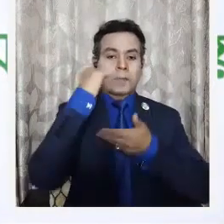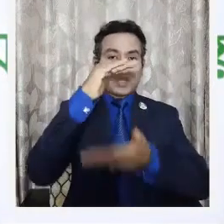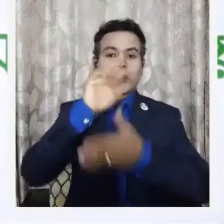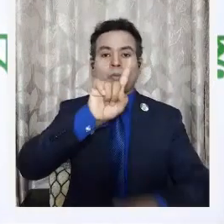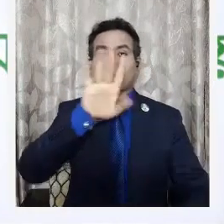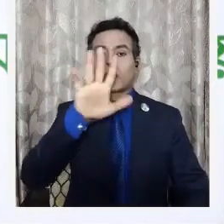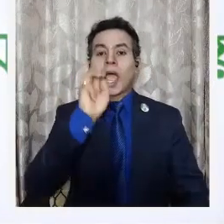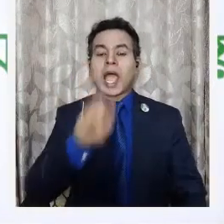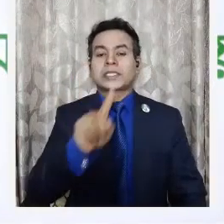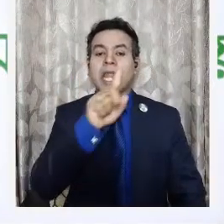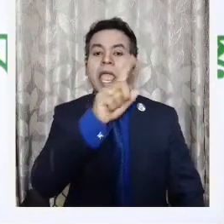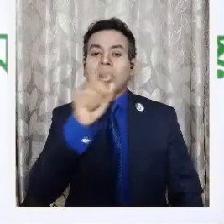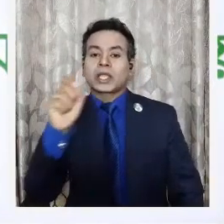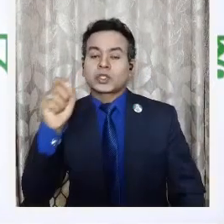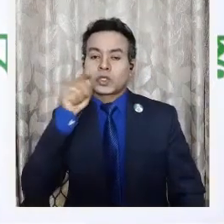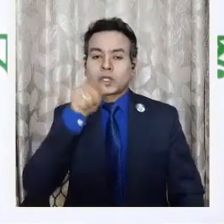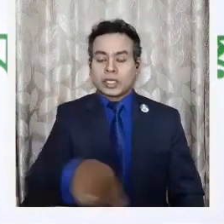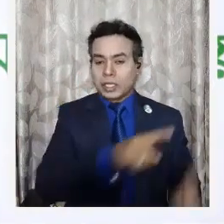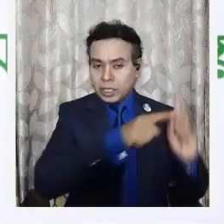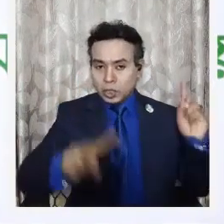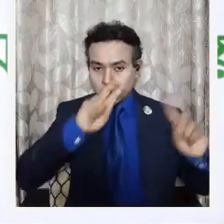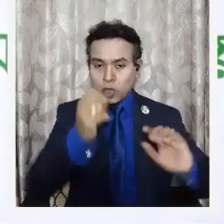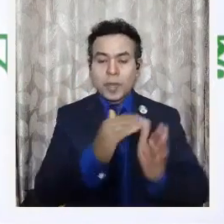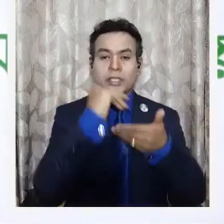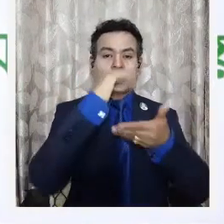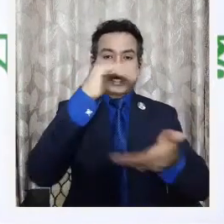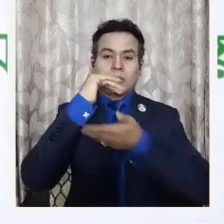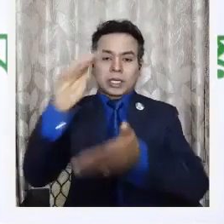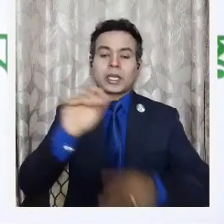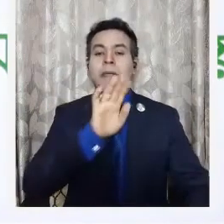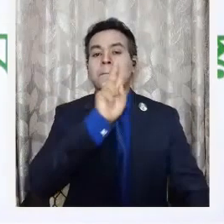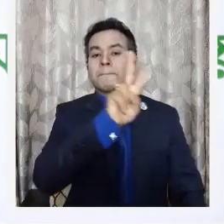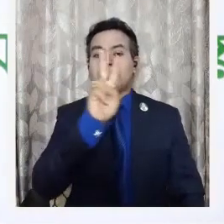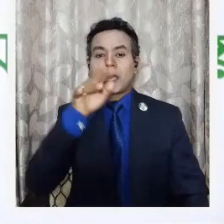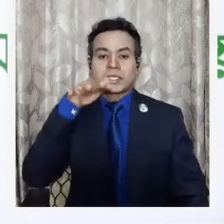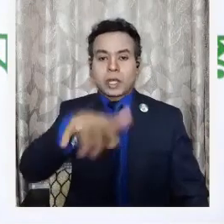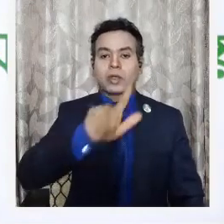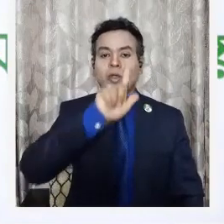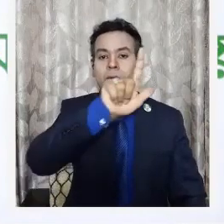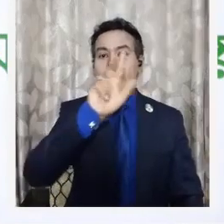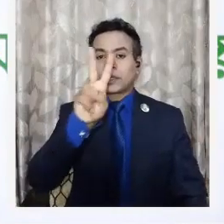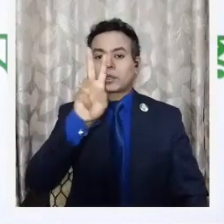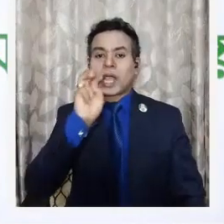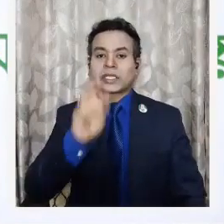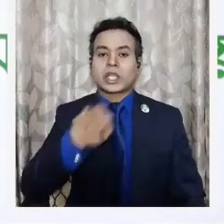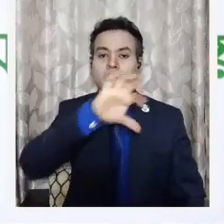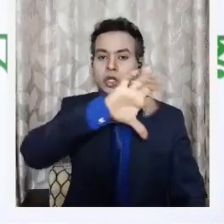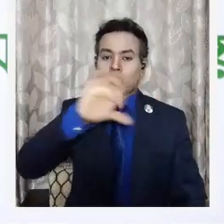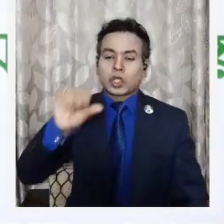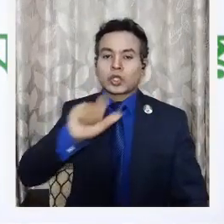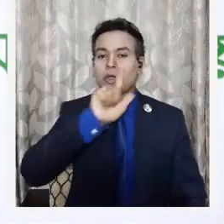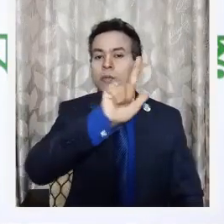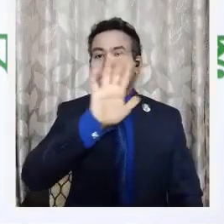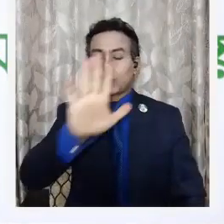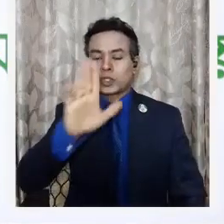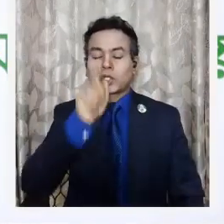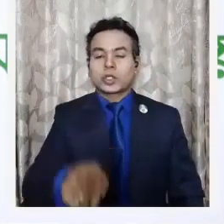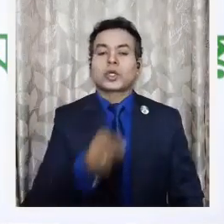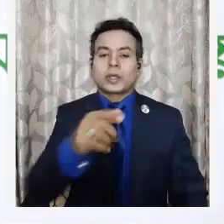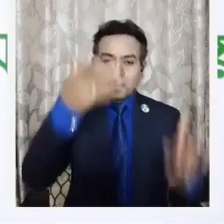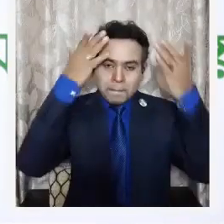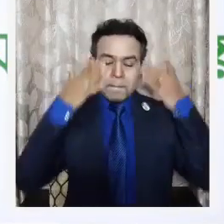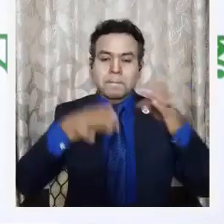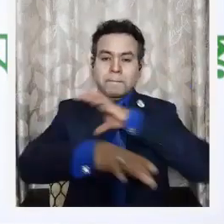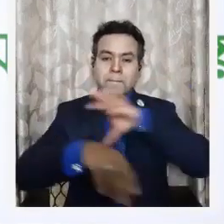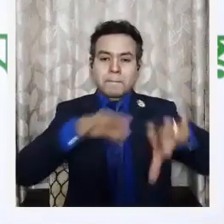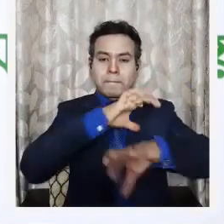ব্যক্তিগত সুরক্ষা সামগ্রী 24 ঘন্টায় বিতরণ হয়েছে 15,100 এবং এ পর্যন্ত বিতরণ হয়েছে